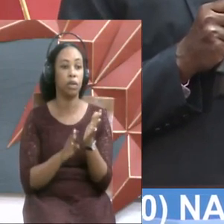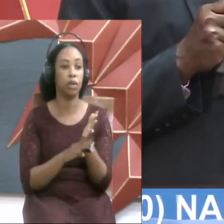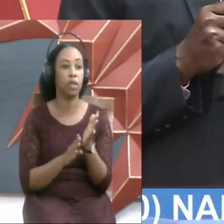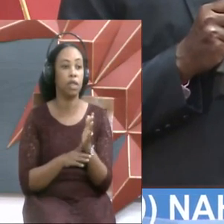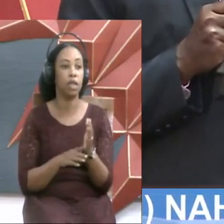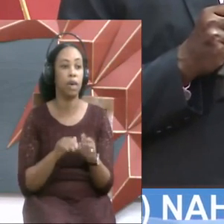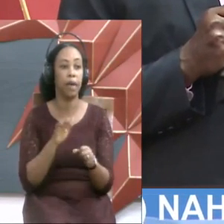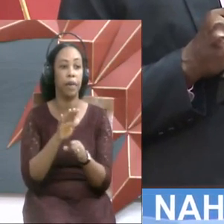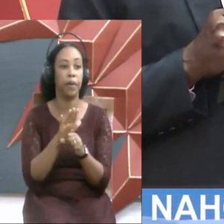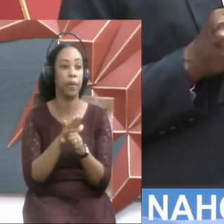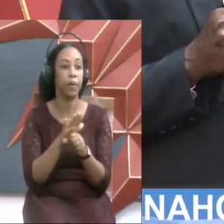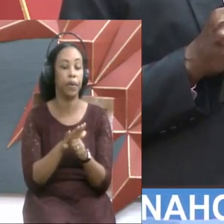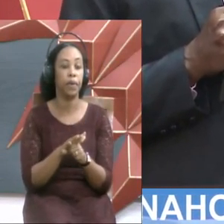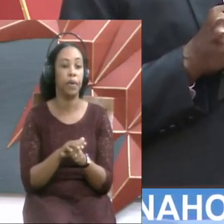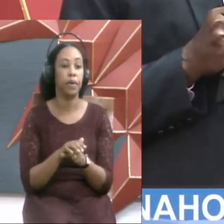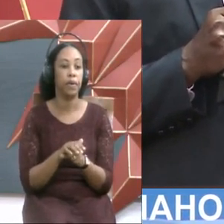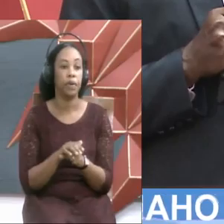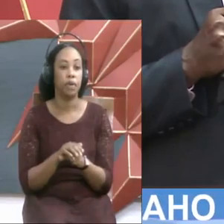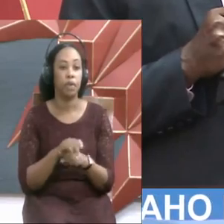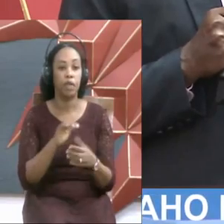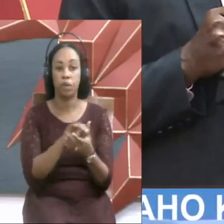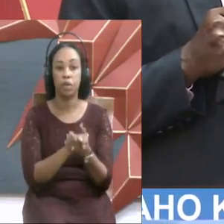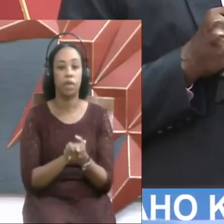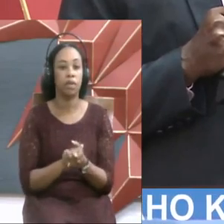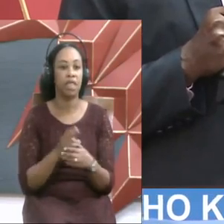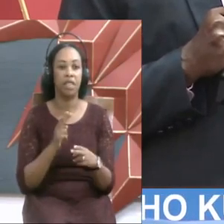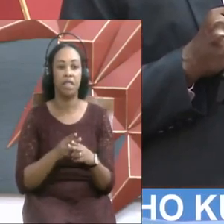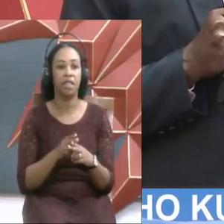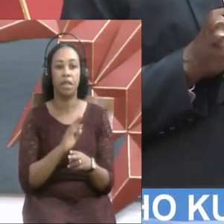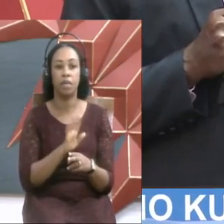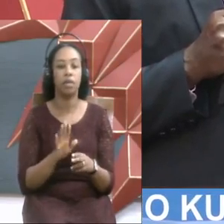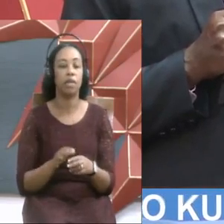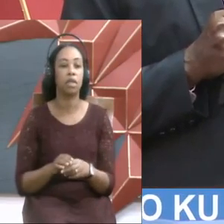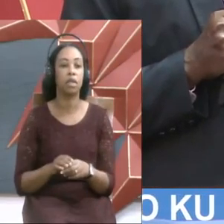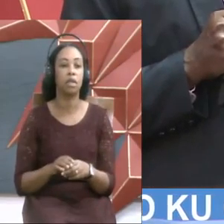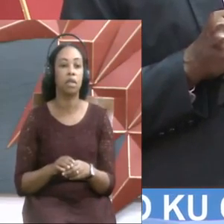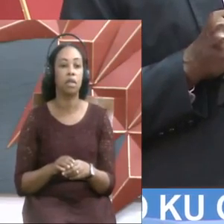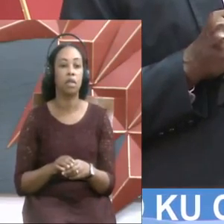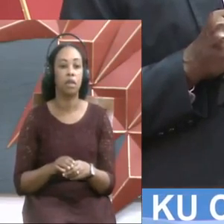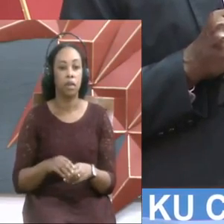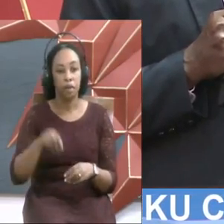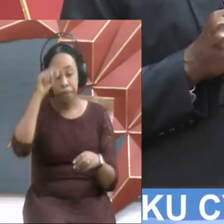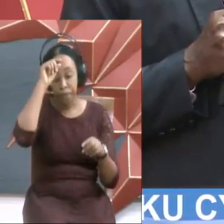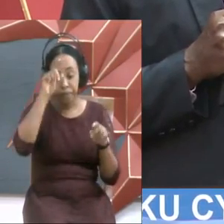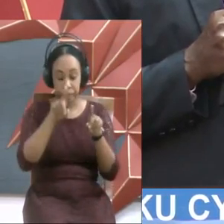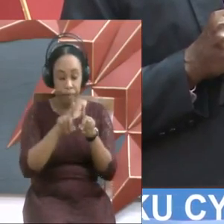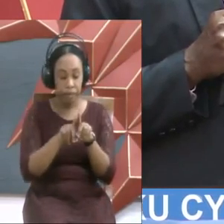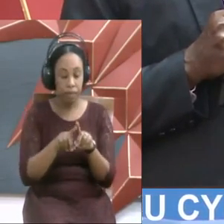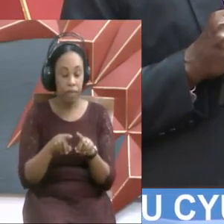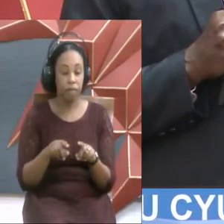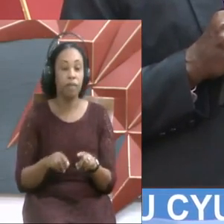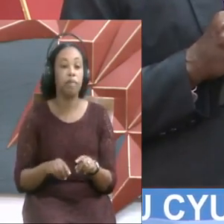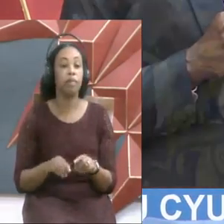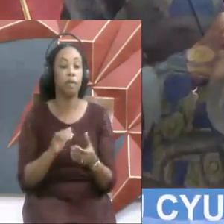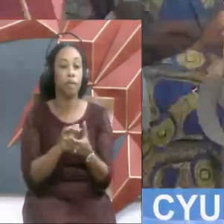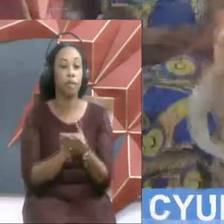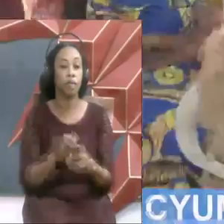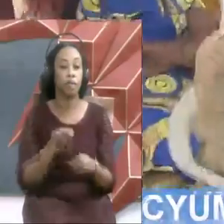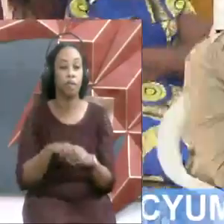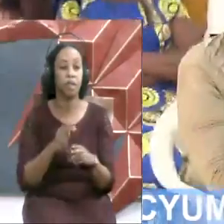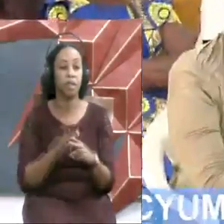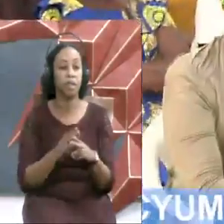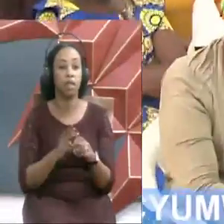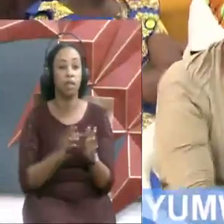rapidement pour qu'on puisse nous saluer en bref en disant le nom seulement et l'adresse. Mais bien aimé, je vous salue dans le nom du